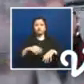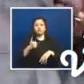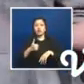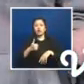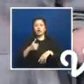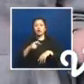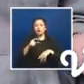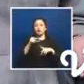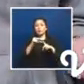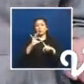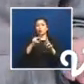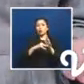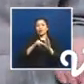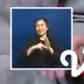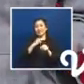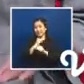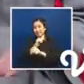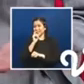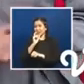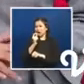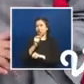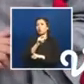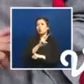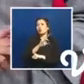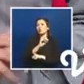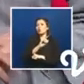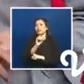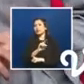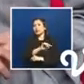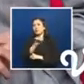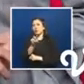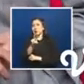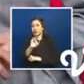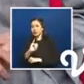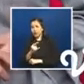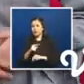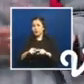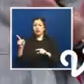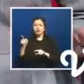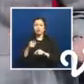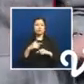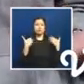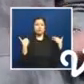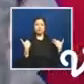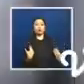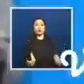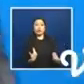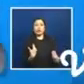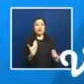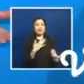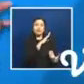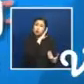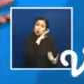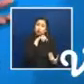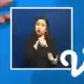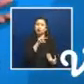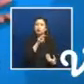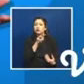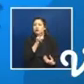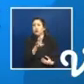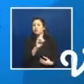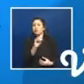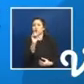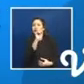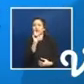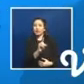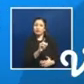dilakukan 30 menit sampai 2 jam, namun untuk masing-masing posisi tidur disarankan maksimal 30 menit. Jika teknik proning tak